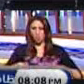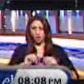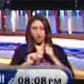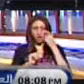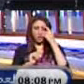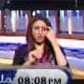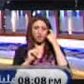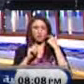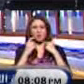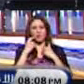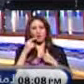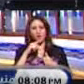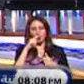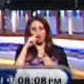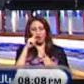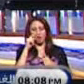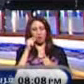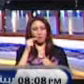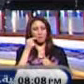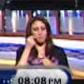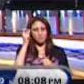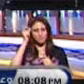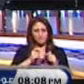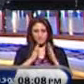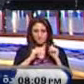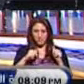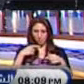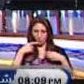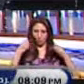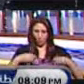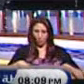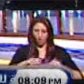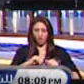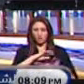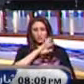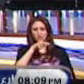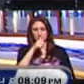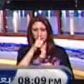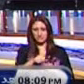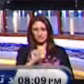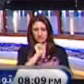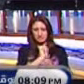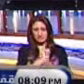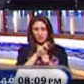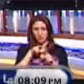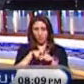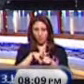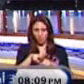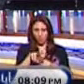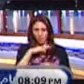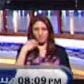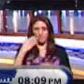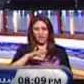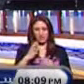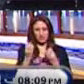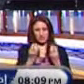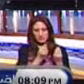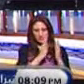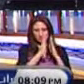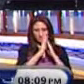ولكن في الخارج أيضا. وأكيد كل الناس انزعجت لما سمعت عن سجن وتعذيب وقتل مواطنين